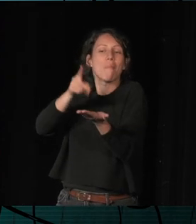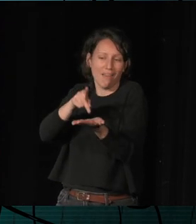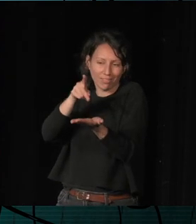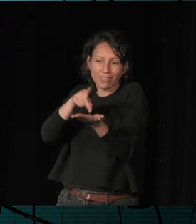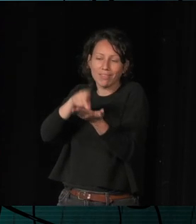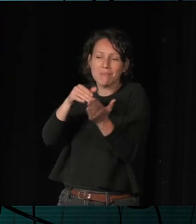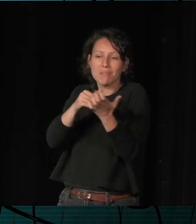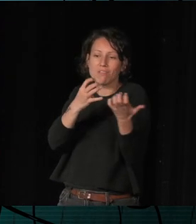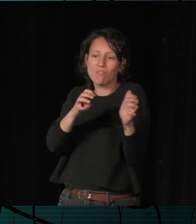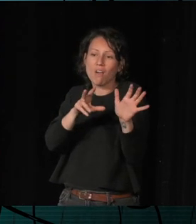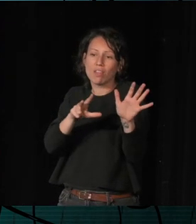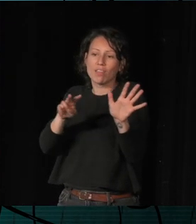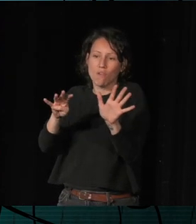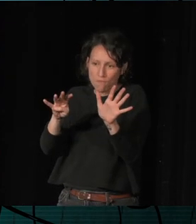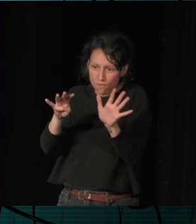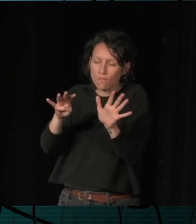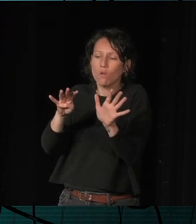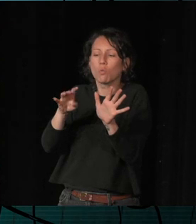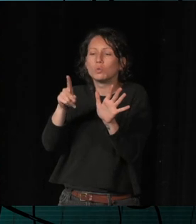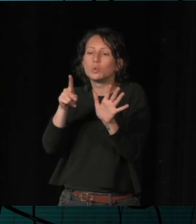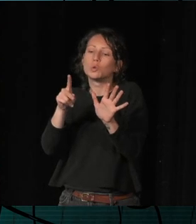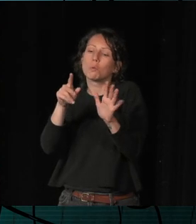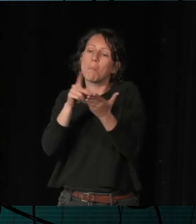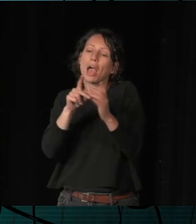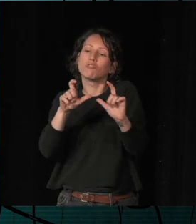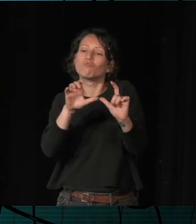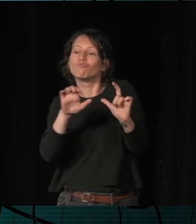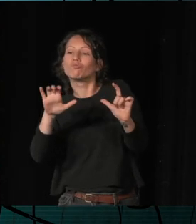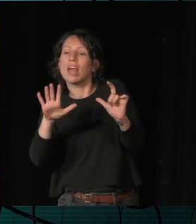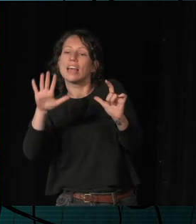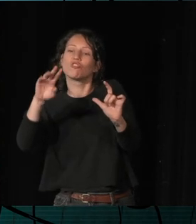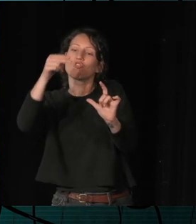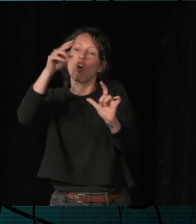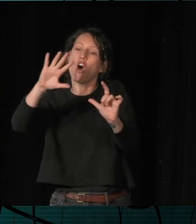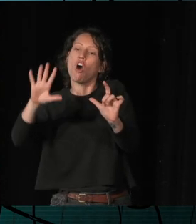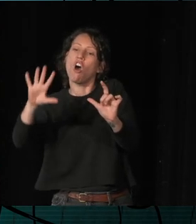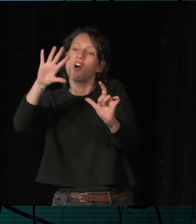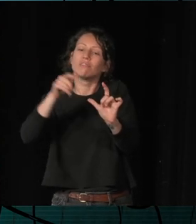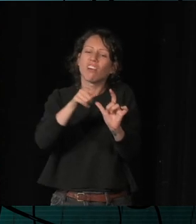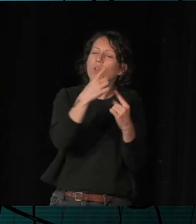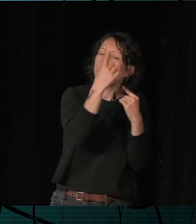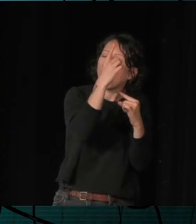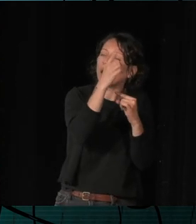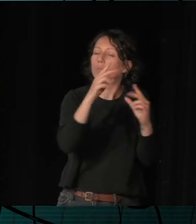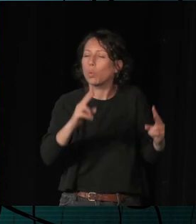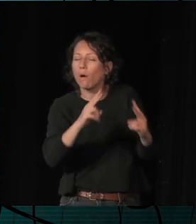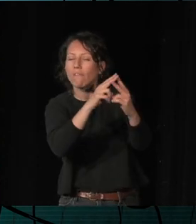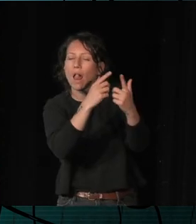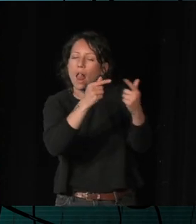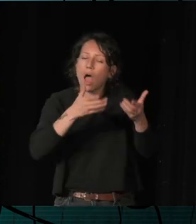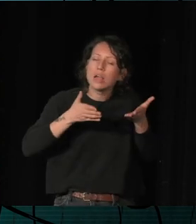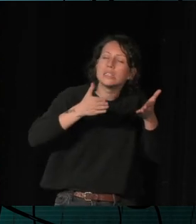dire, plutôt dans l'est et dans le nord de Paris, c'est-à-dire on est loin de la Tour Eiffel, on est loin des grandes